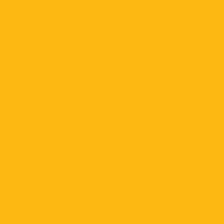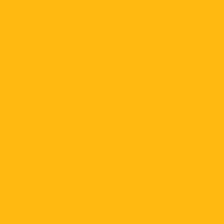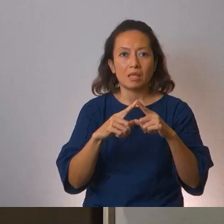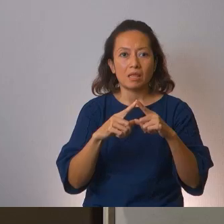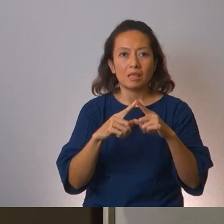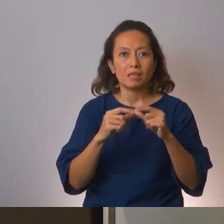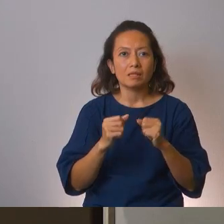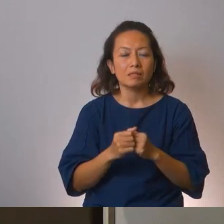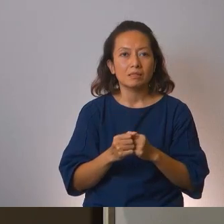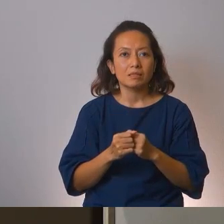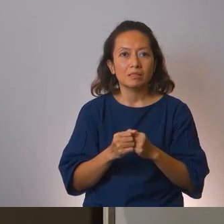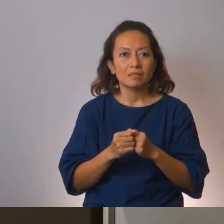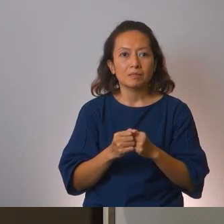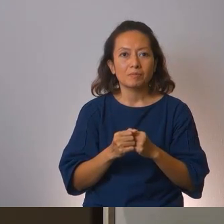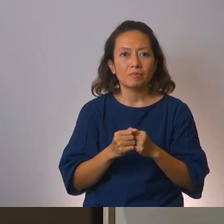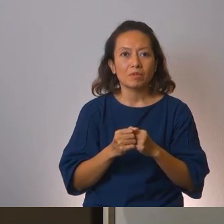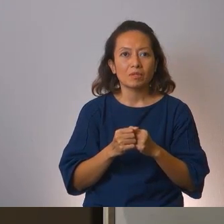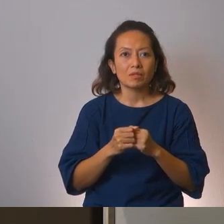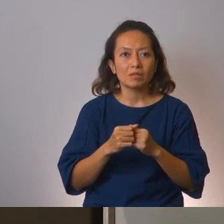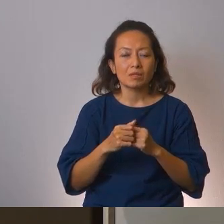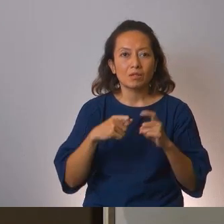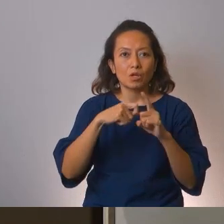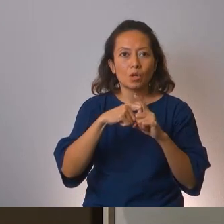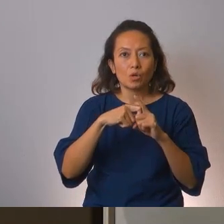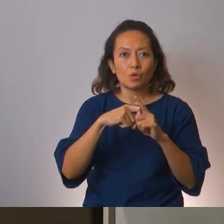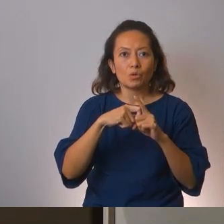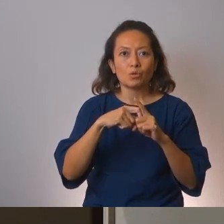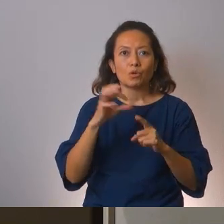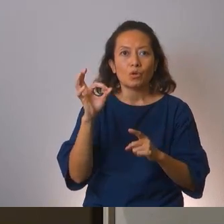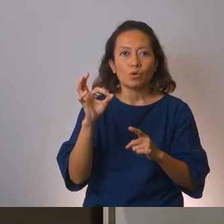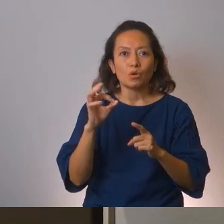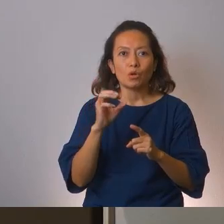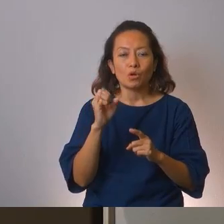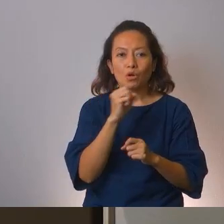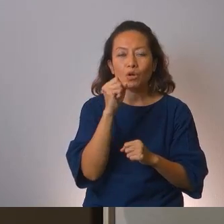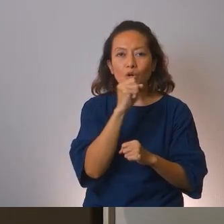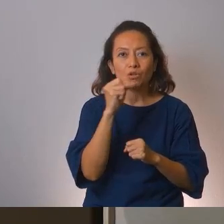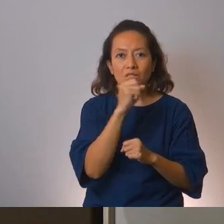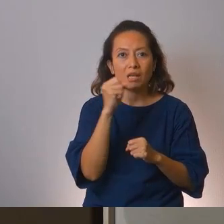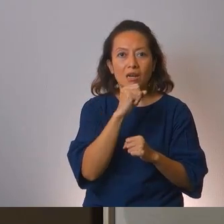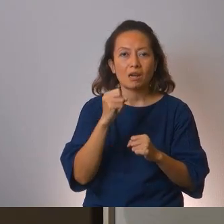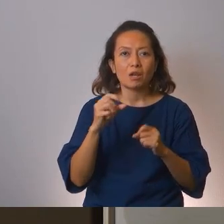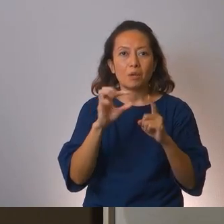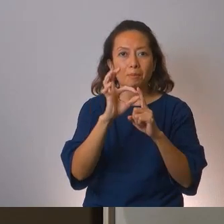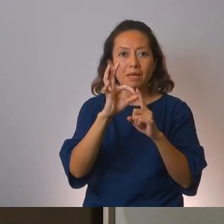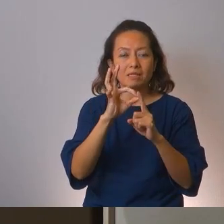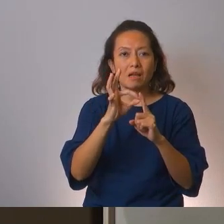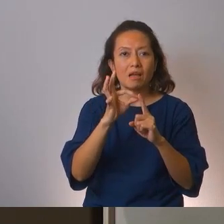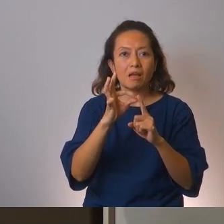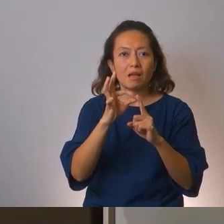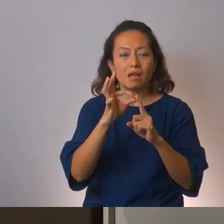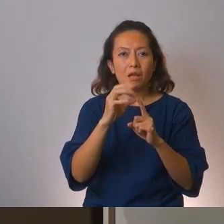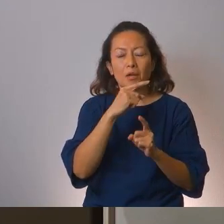Konser Paskah. Konser Paskah akan diadakan hari Minggu 17